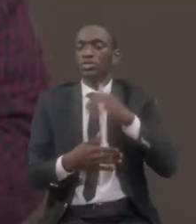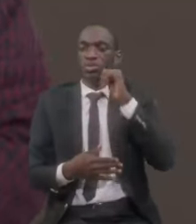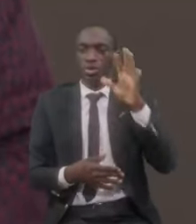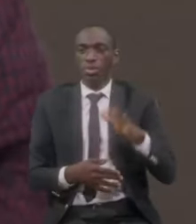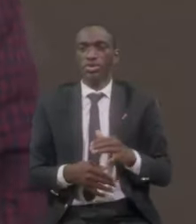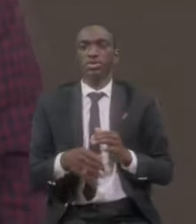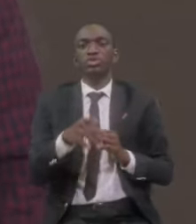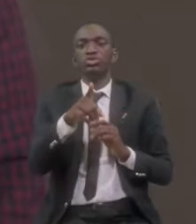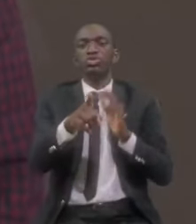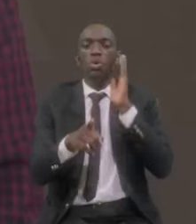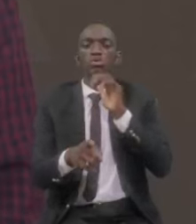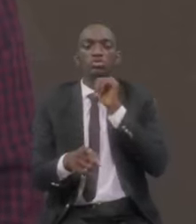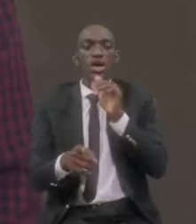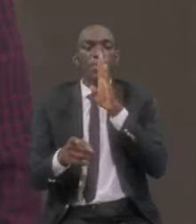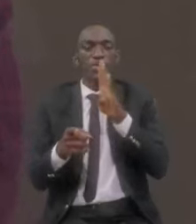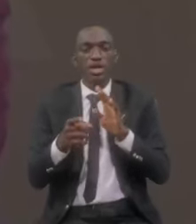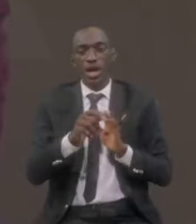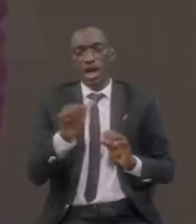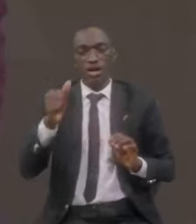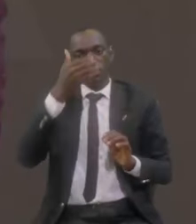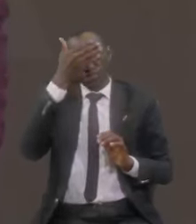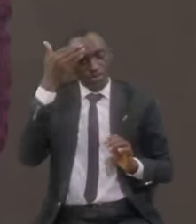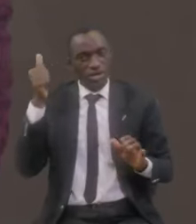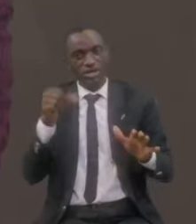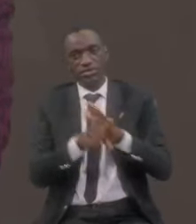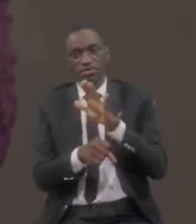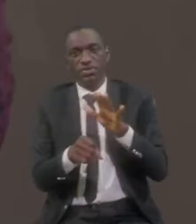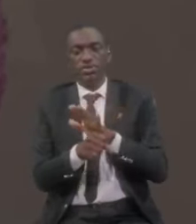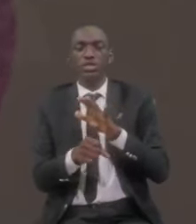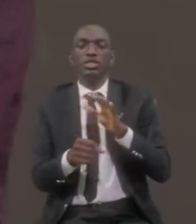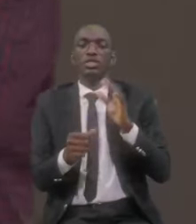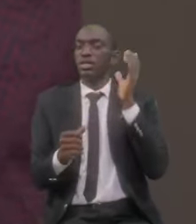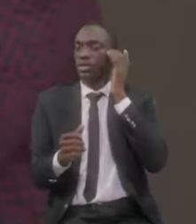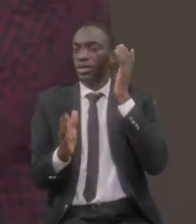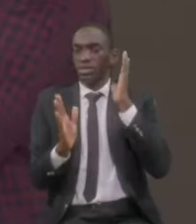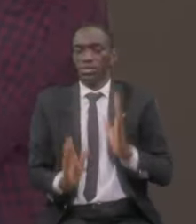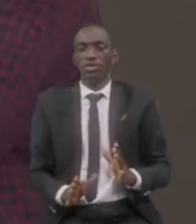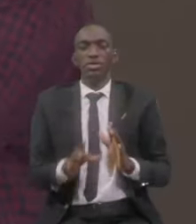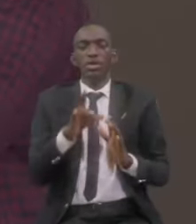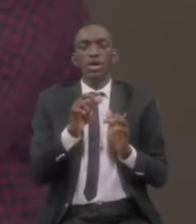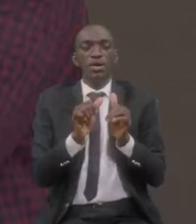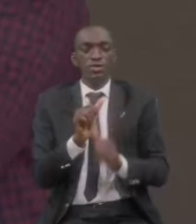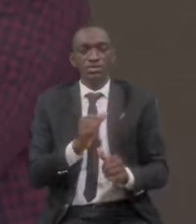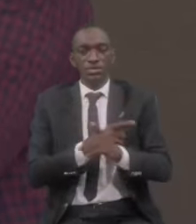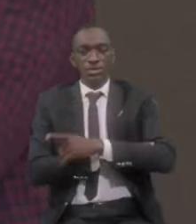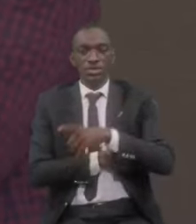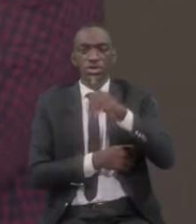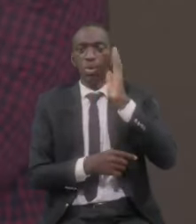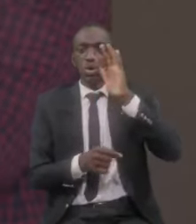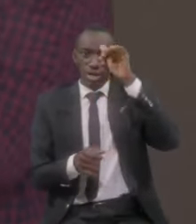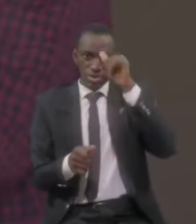Tu ne seras pas un auditeur oublieux, mais tu te rappelleras chaque jour et tu